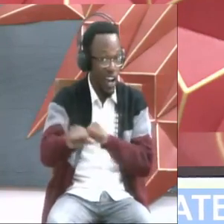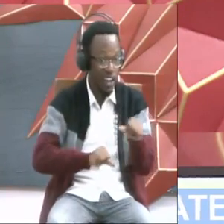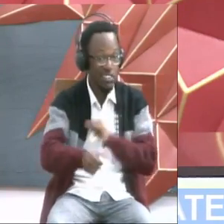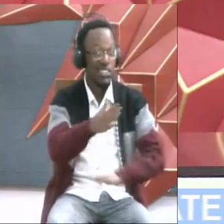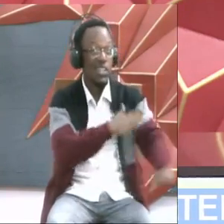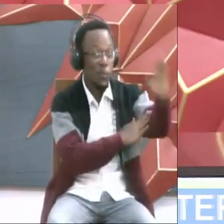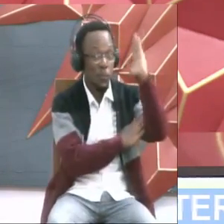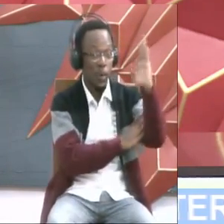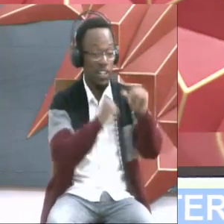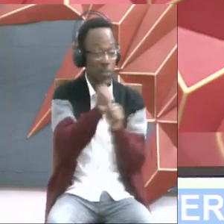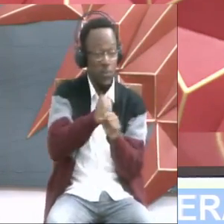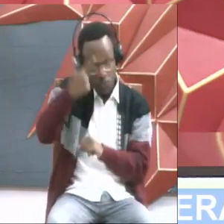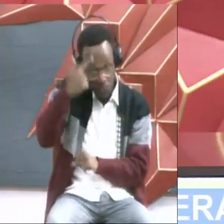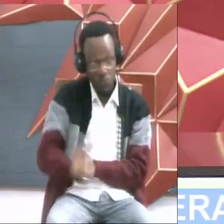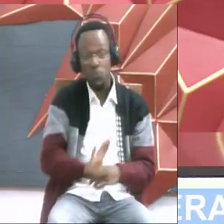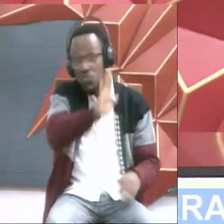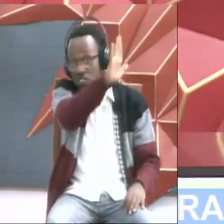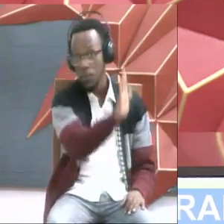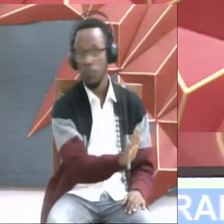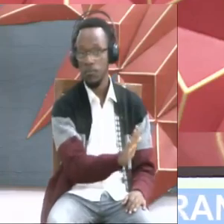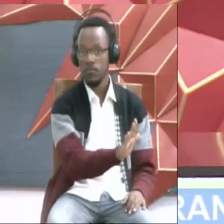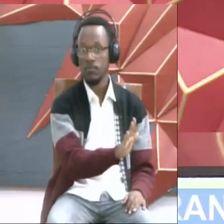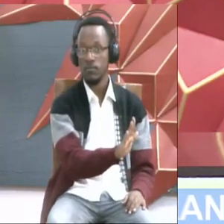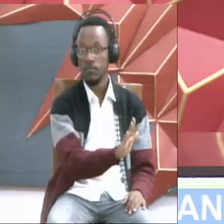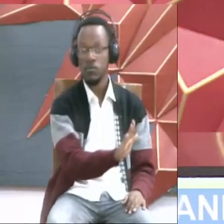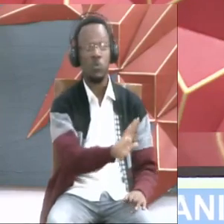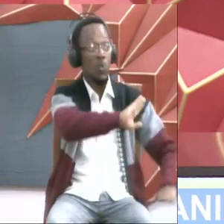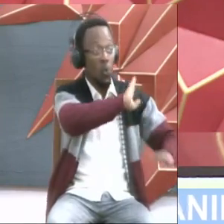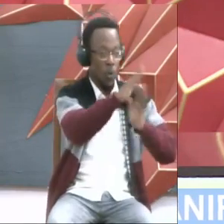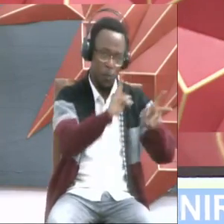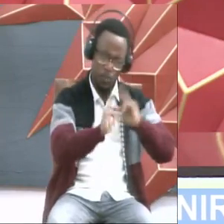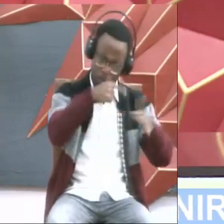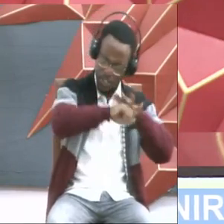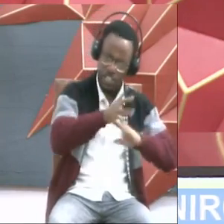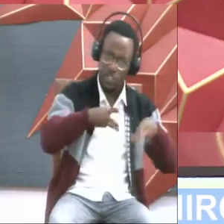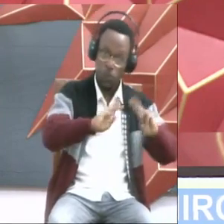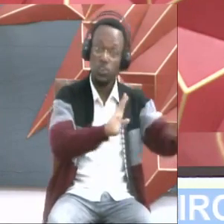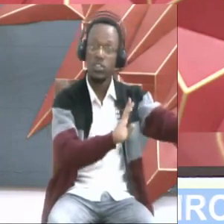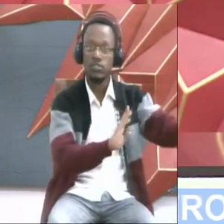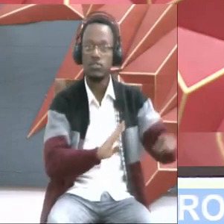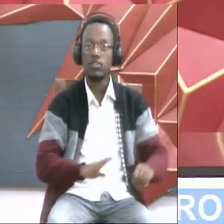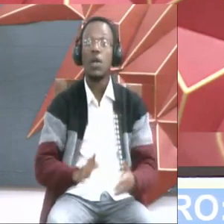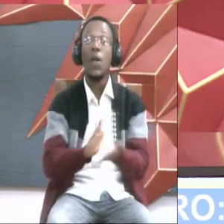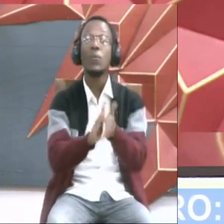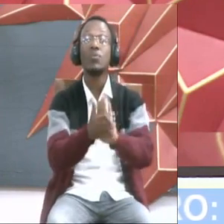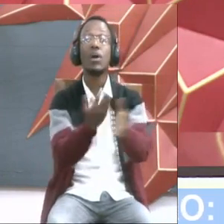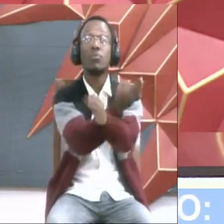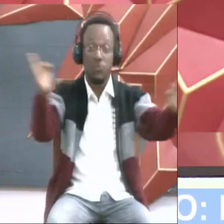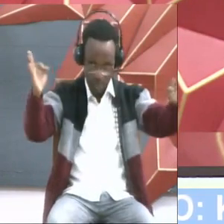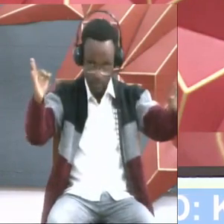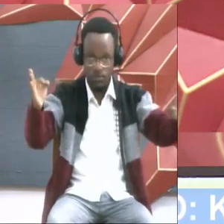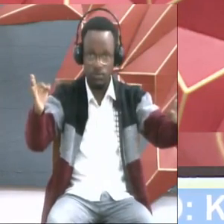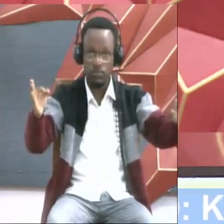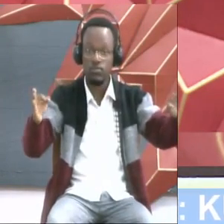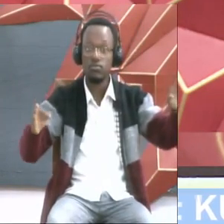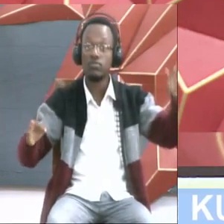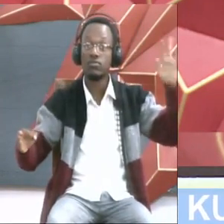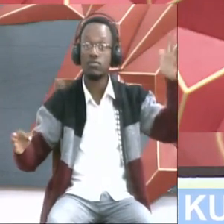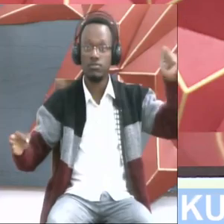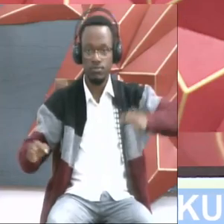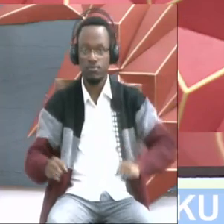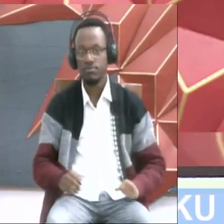imana yabakoreye abinjiye muri bene ubwo buryo barabohoka